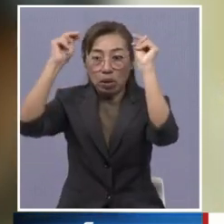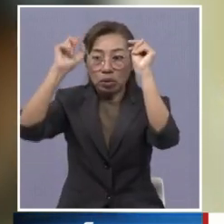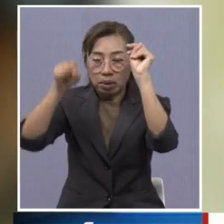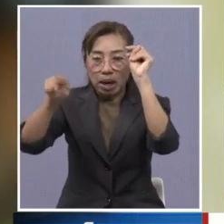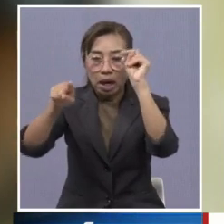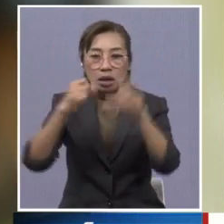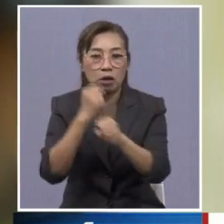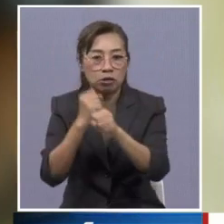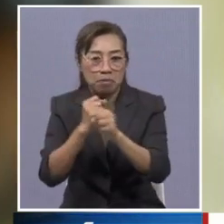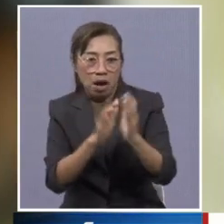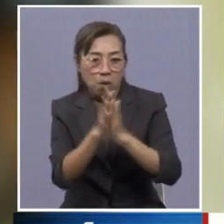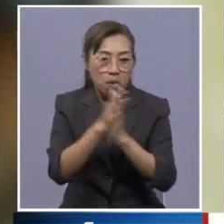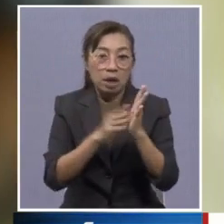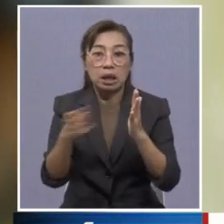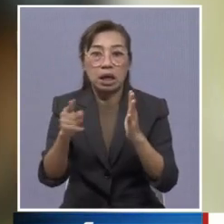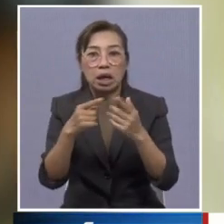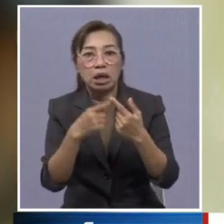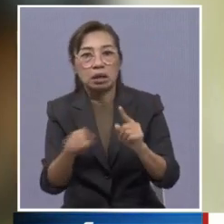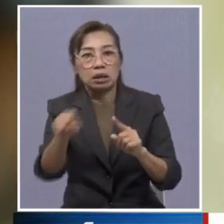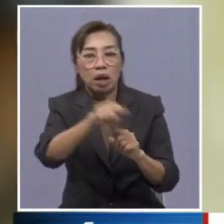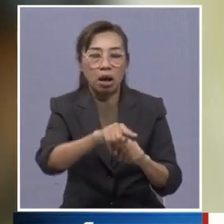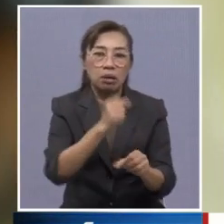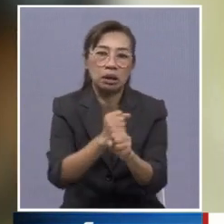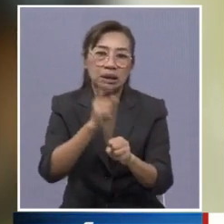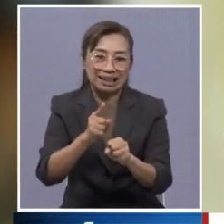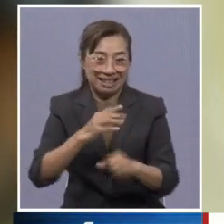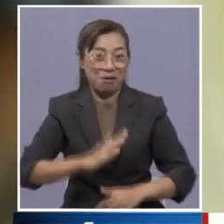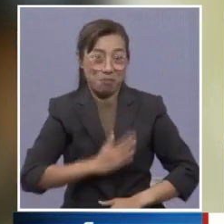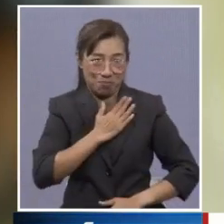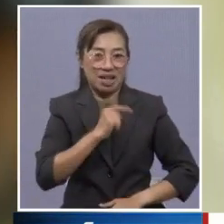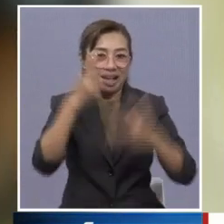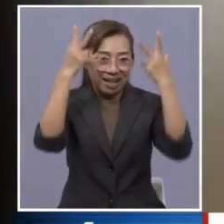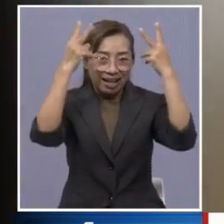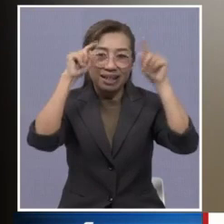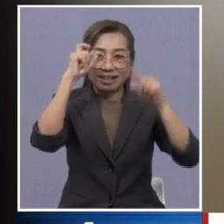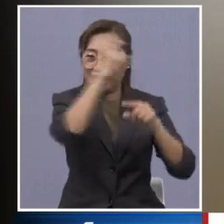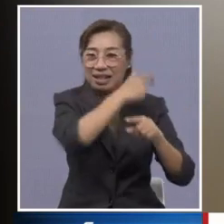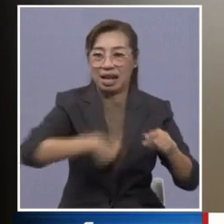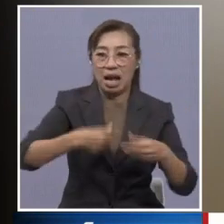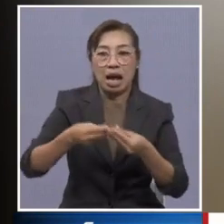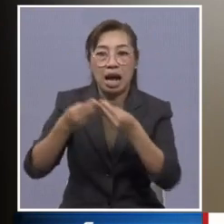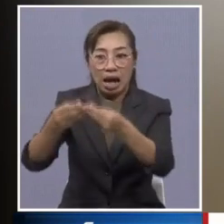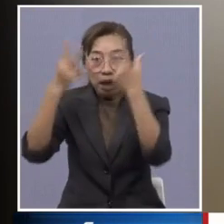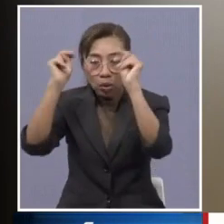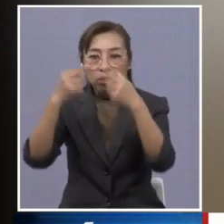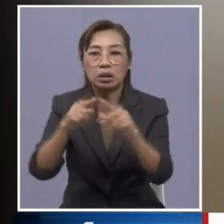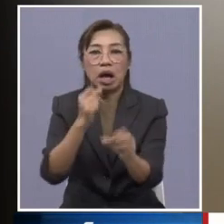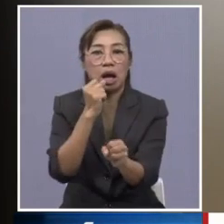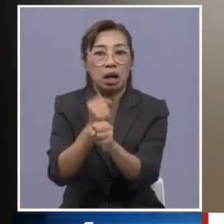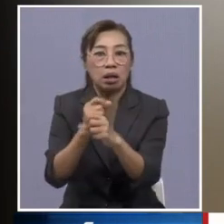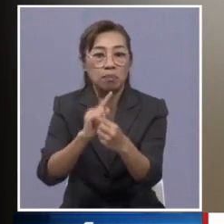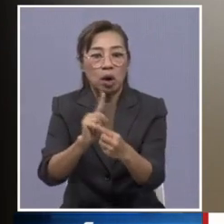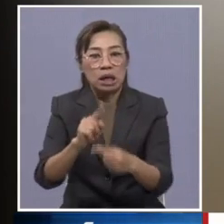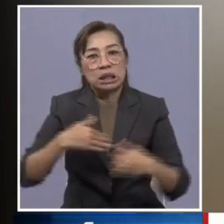มีโอกาสทำงานที่ท้าทายแต่นอกนั้นคือความเหนื่อยความทุ่มเทที่ต้องอาศัยความเข้าใจจากครอบครัวเพราะว่าถ้าหากผู้นำครอบครัวจะ